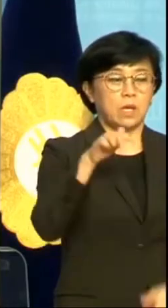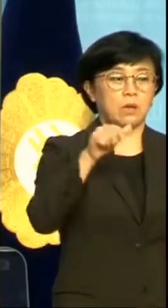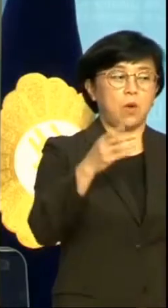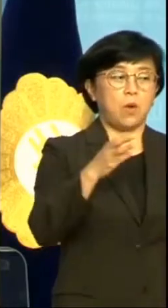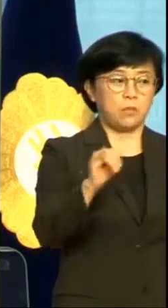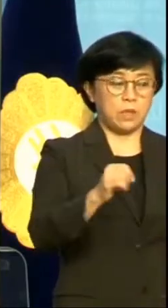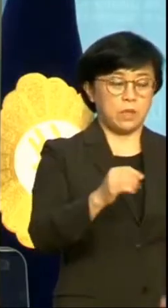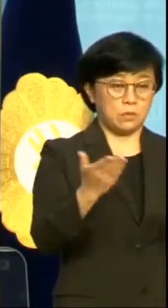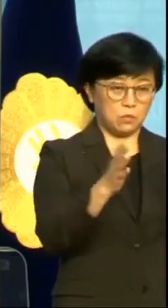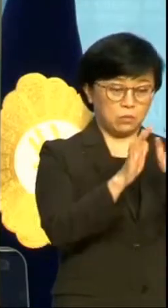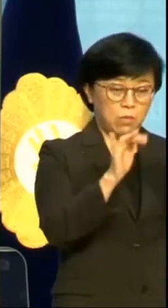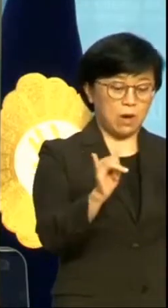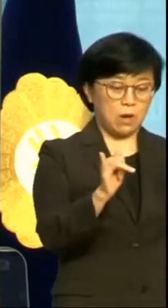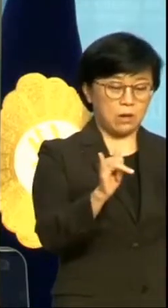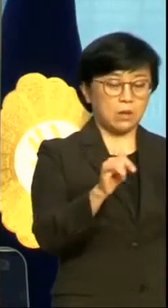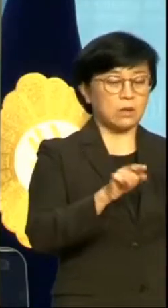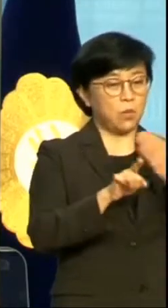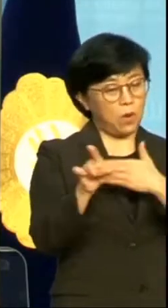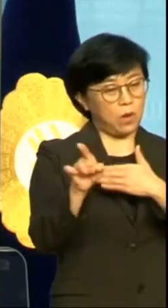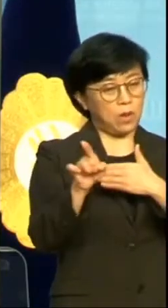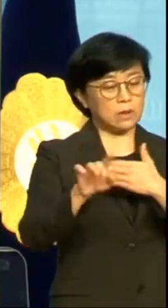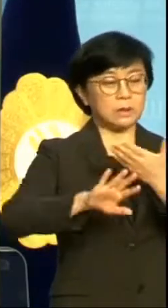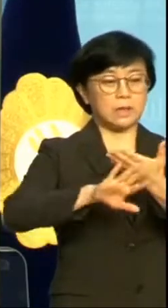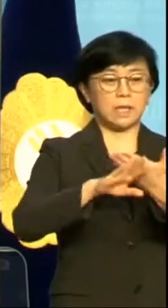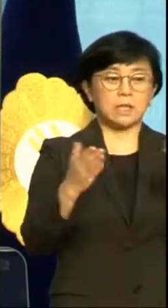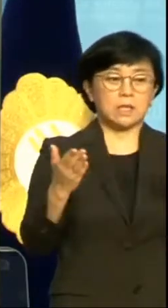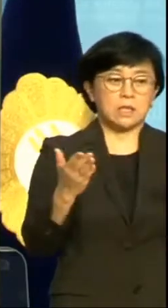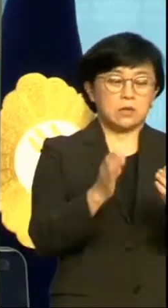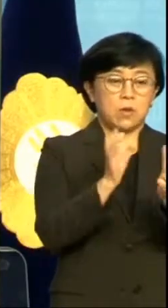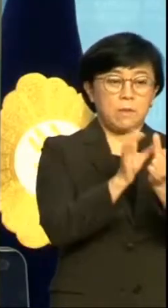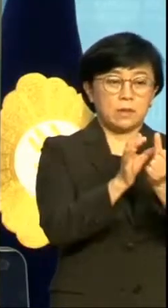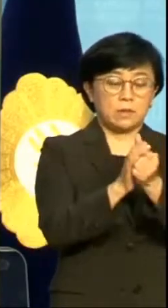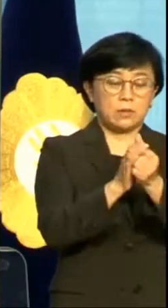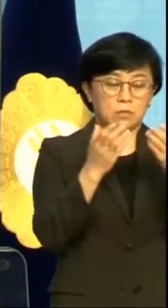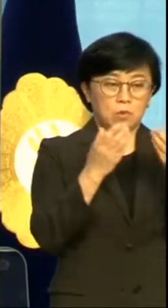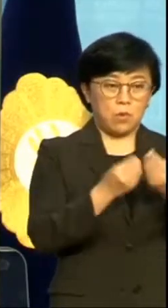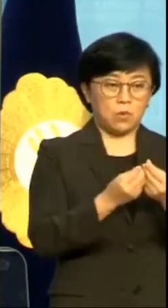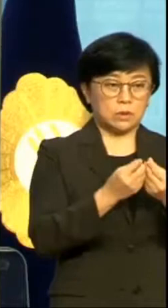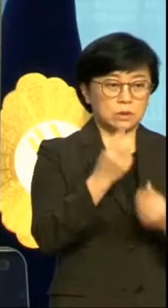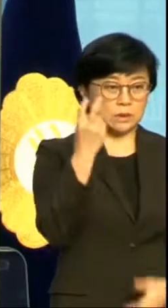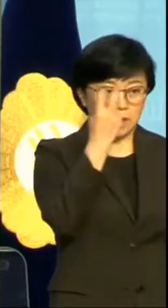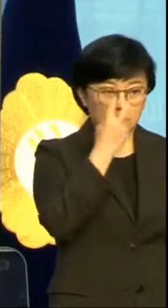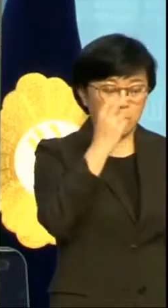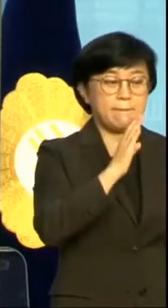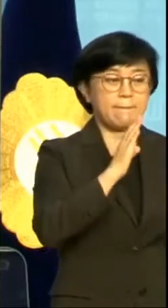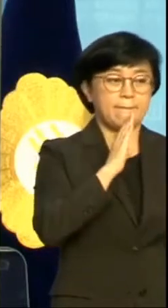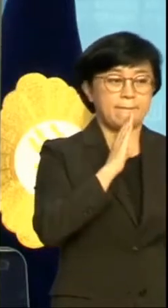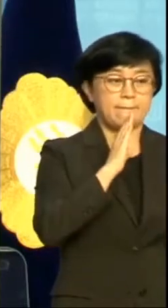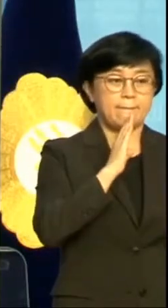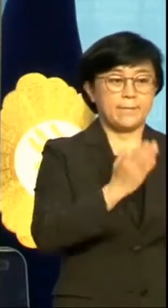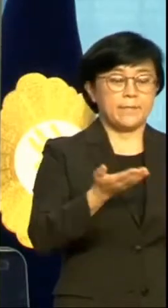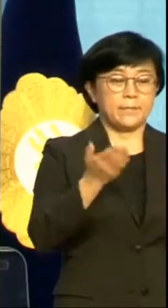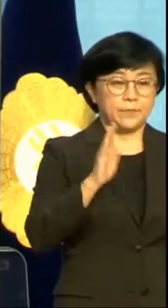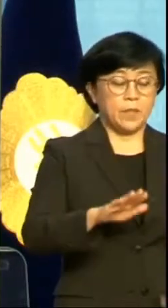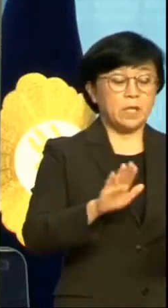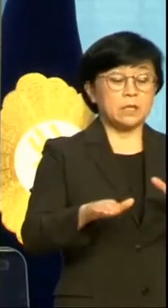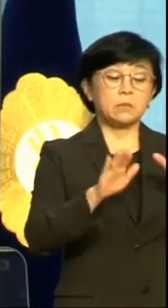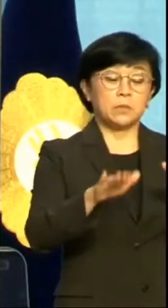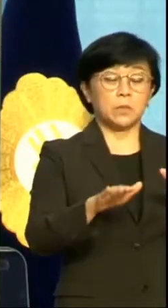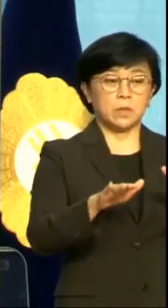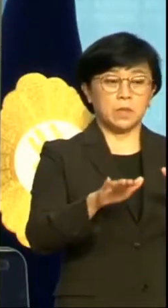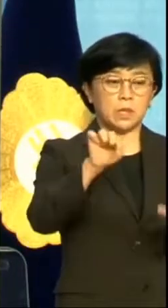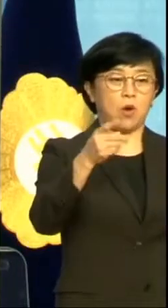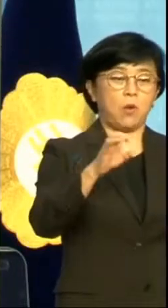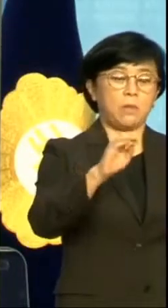경우 경비 업무 이외에 다른 업무를 수행하는 경우 단속에 대상이었습니다 현행 경비업법 은